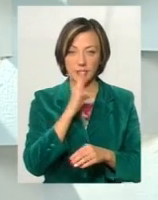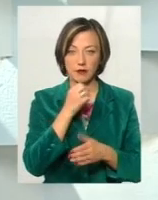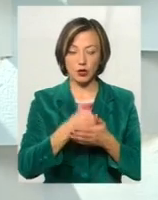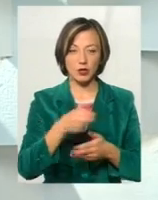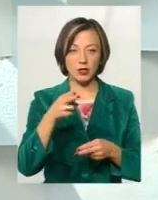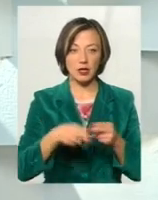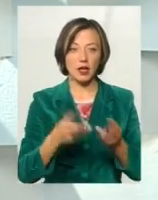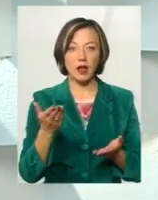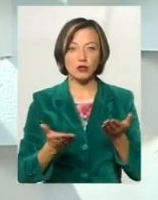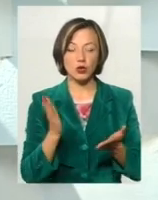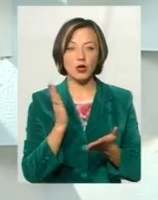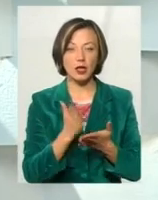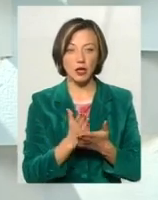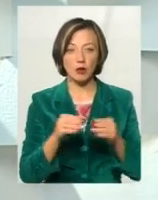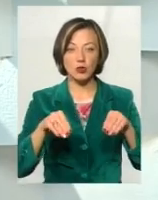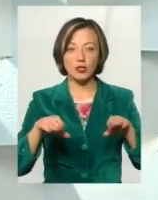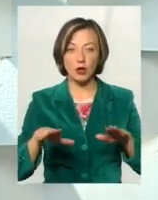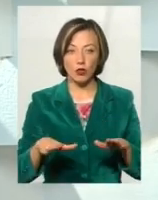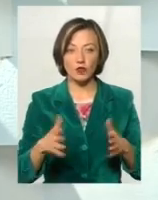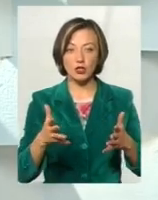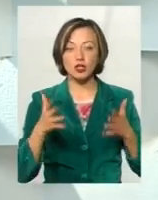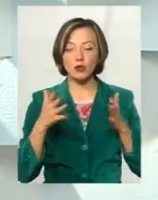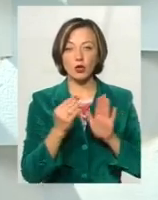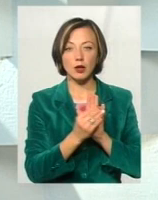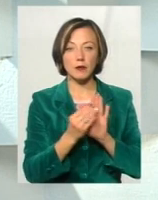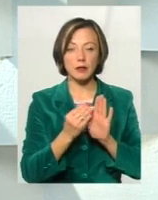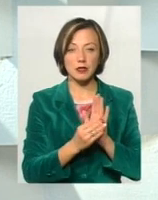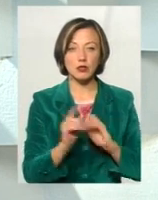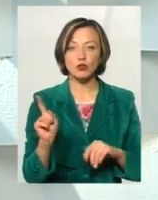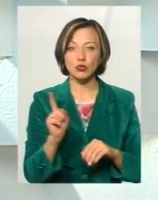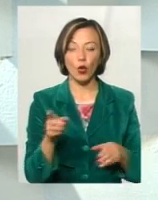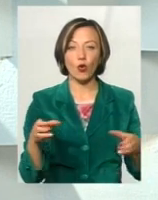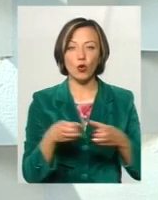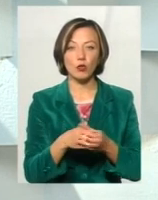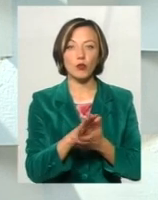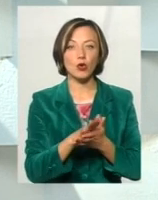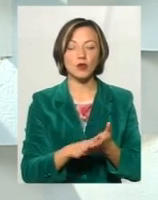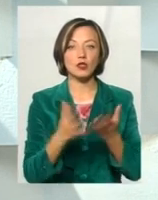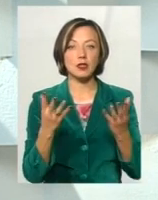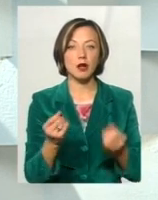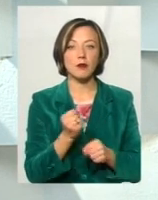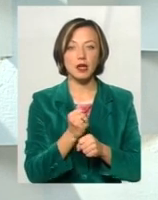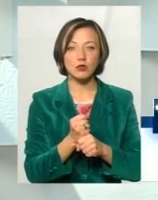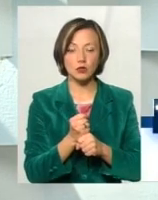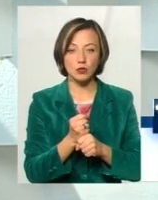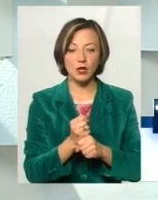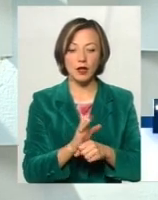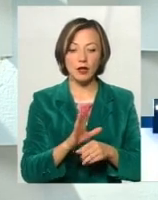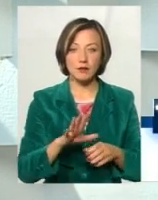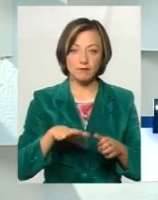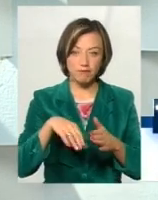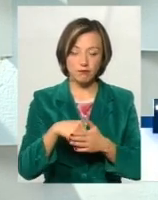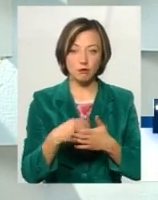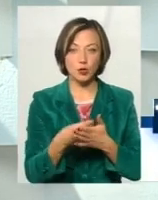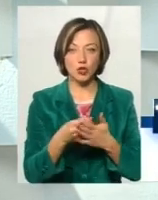кінця. Якщо є постанова, в якій чітко зазначено, що групи продовженого дня функціонують за рахунок відповідних бюджетів,